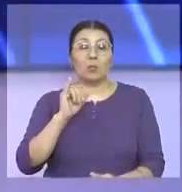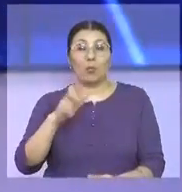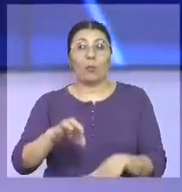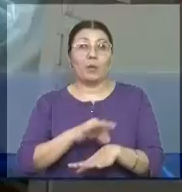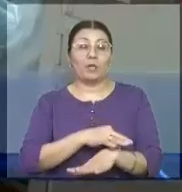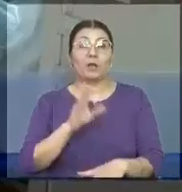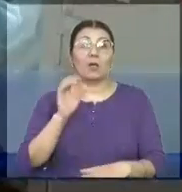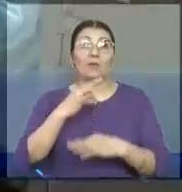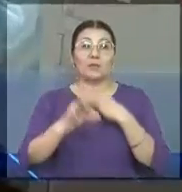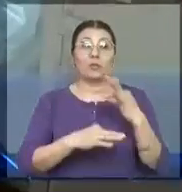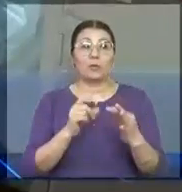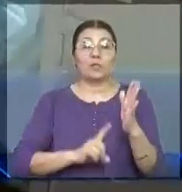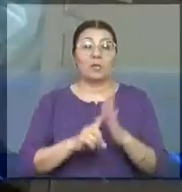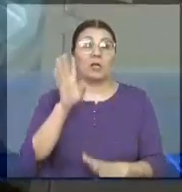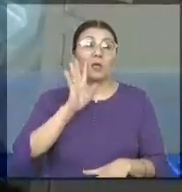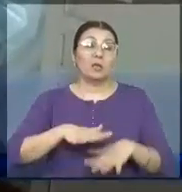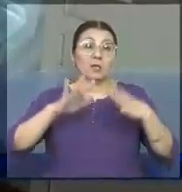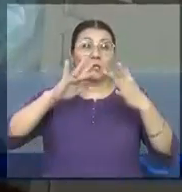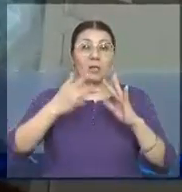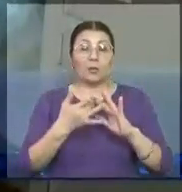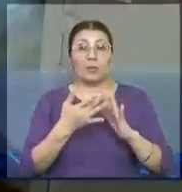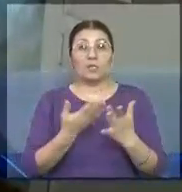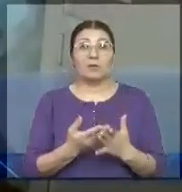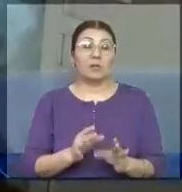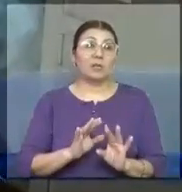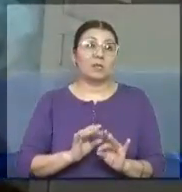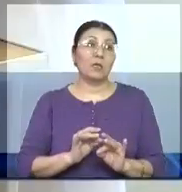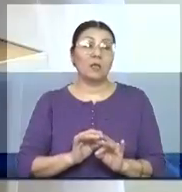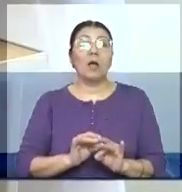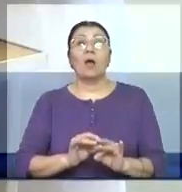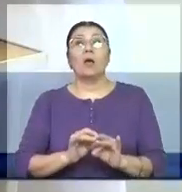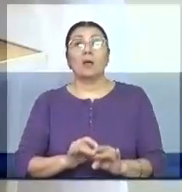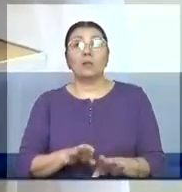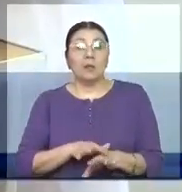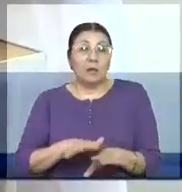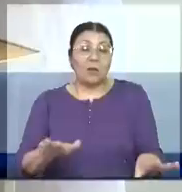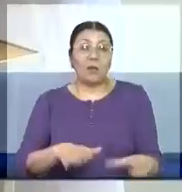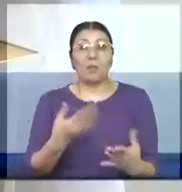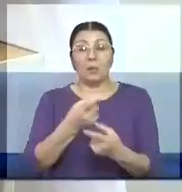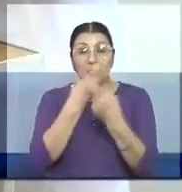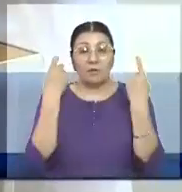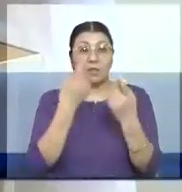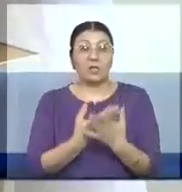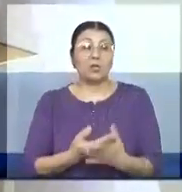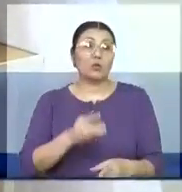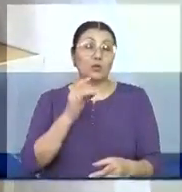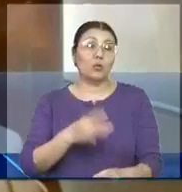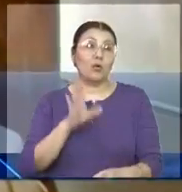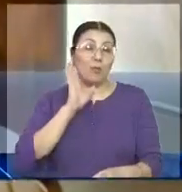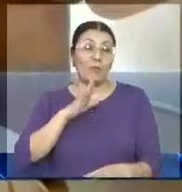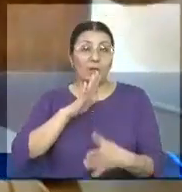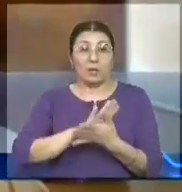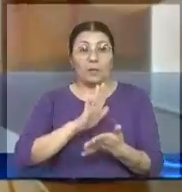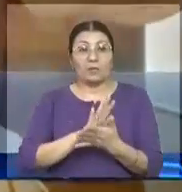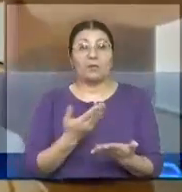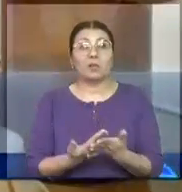сутки. С начала паводка в социальных сетях и мессенджерах ходят слухи о заражении живительной влаги из-за половодья. В акционерном обществе Актобе Су